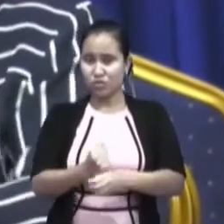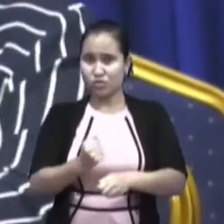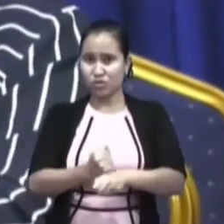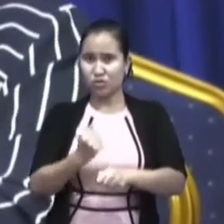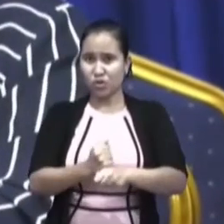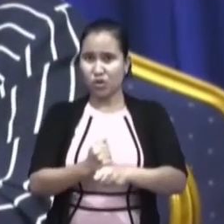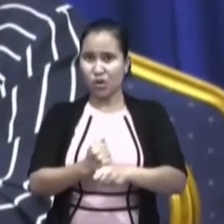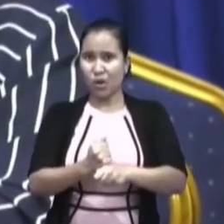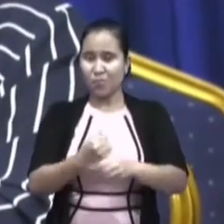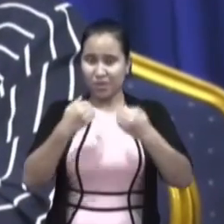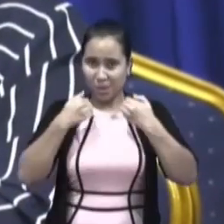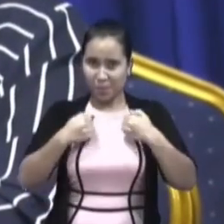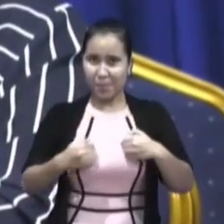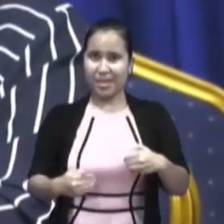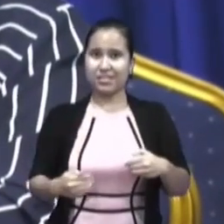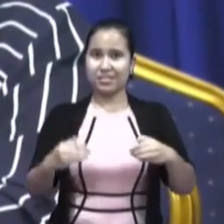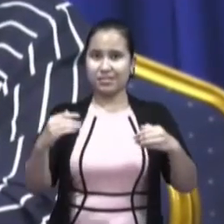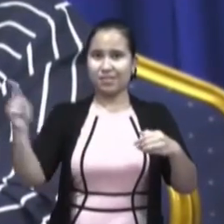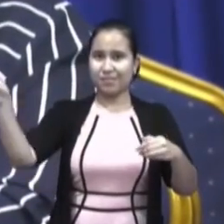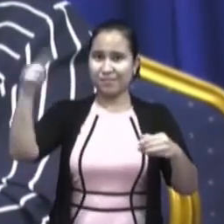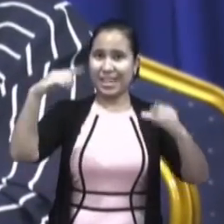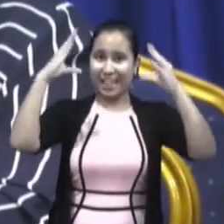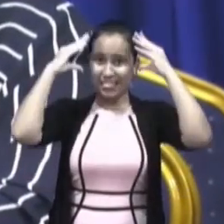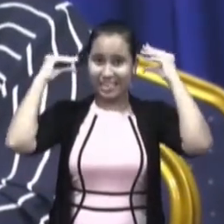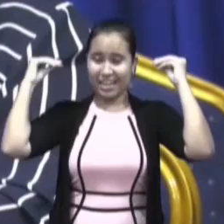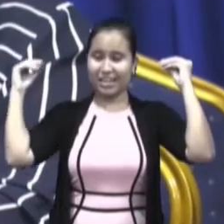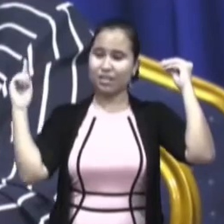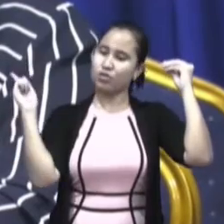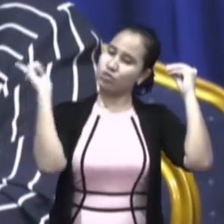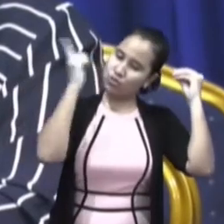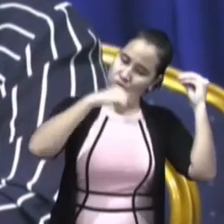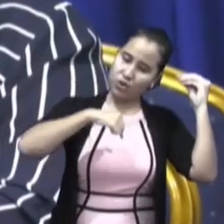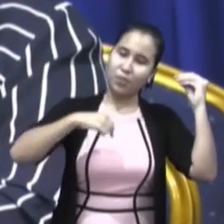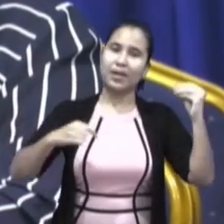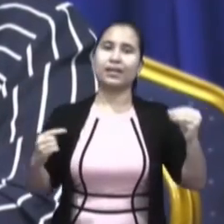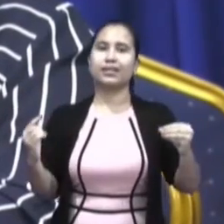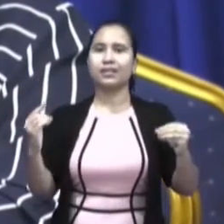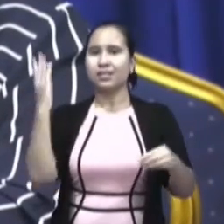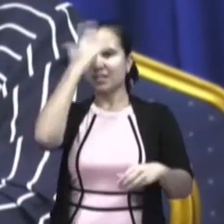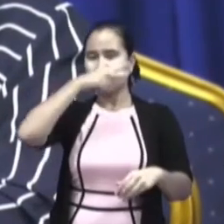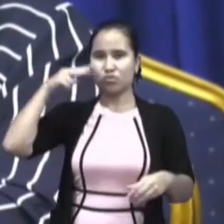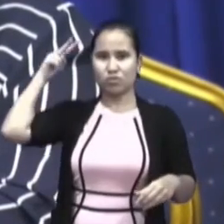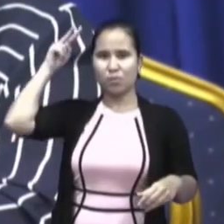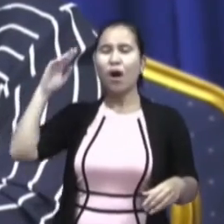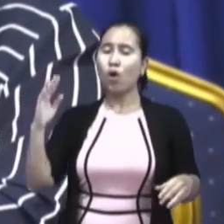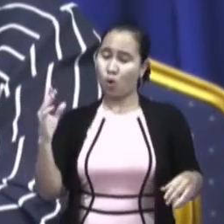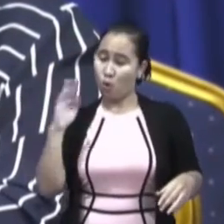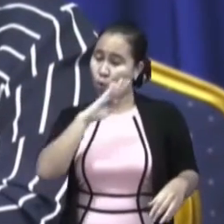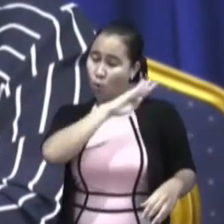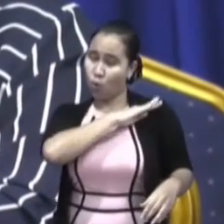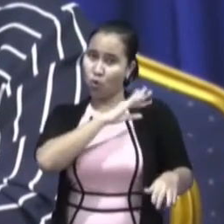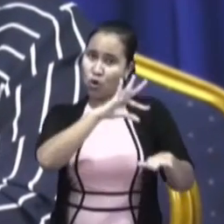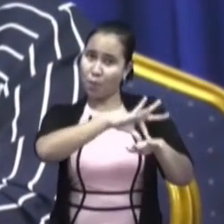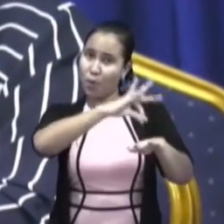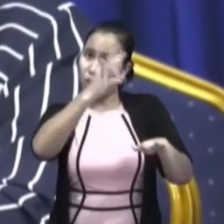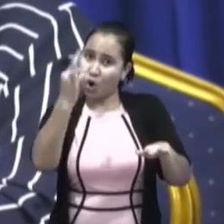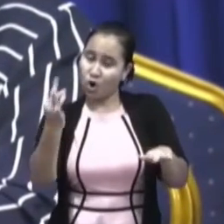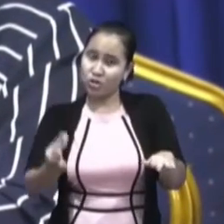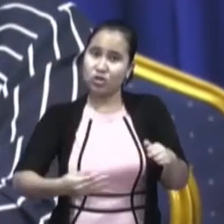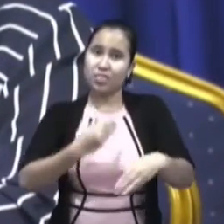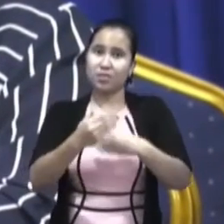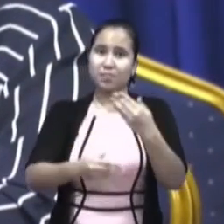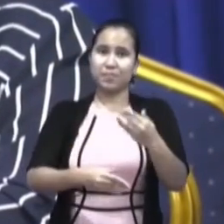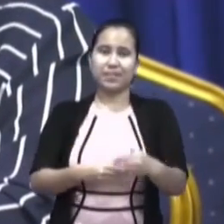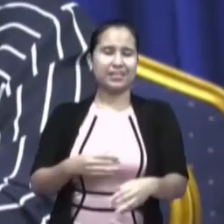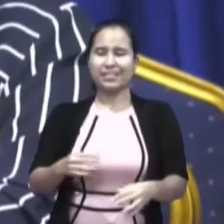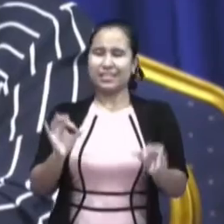Nederland zo terug te brengen naar Suriname. En dat ze dat ook doen op een gezonde manier. Dus dat ze niet in onveiligheid